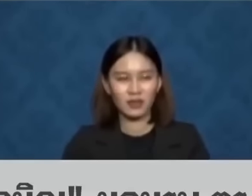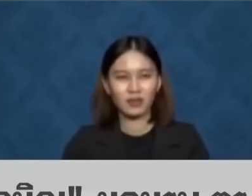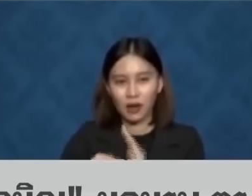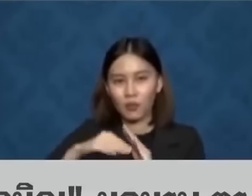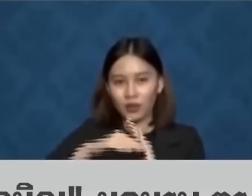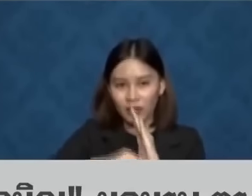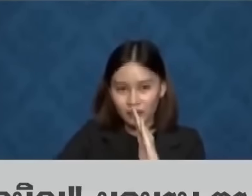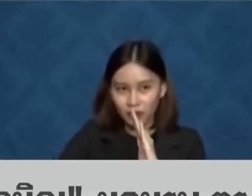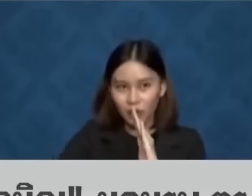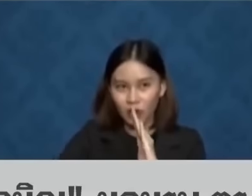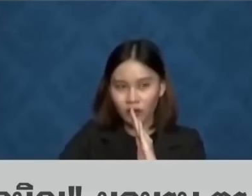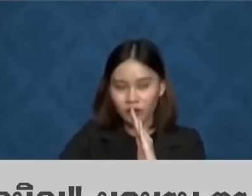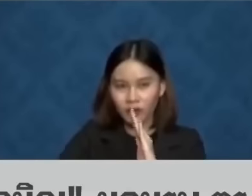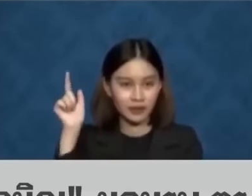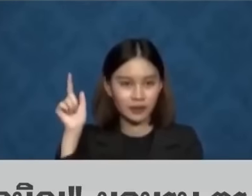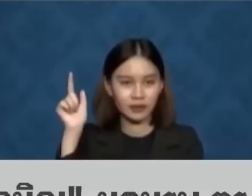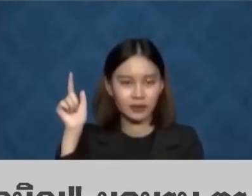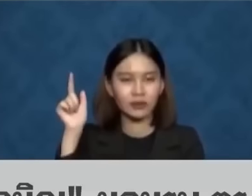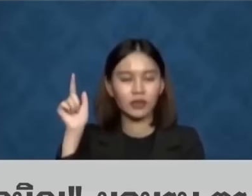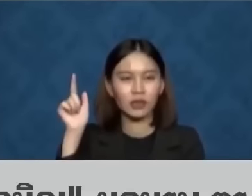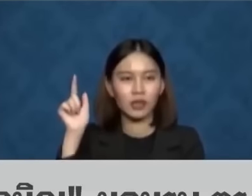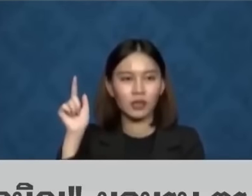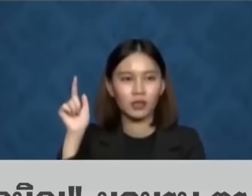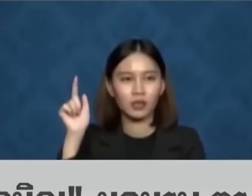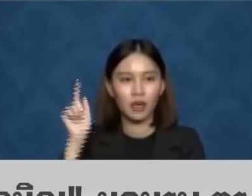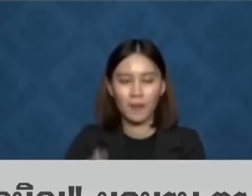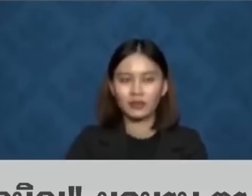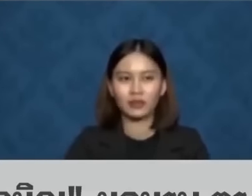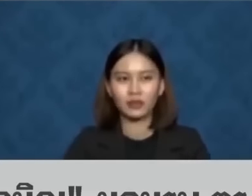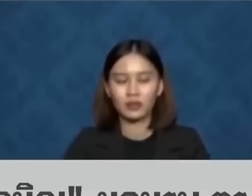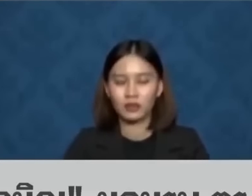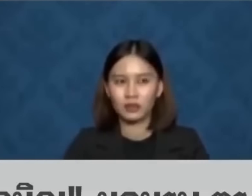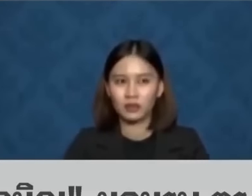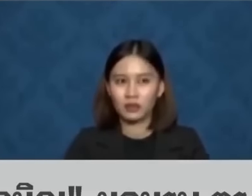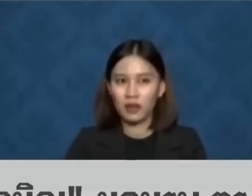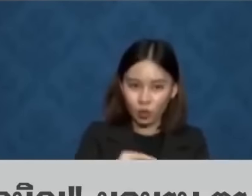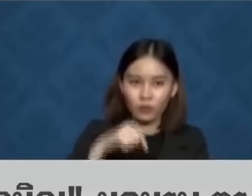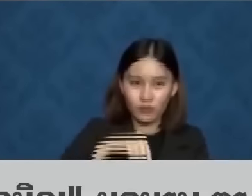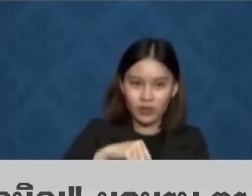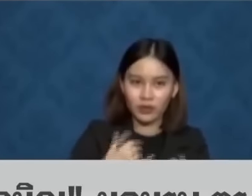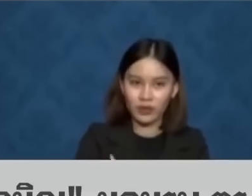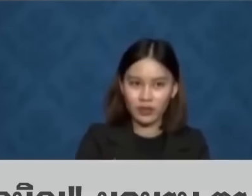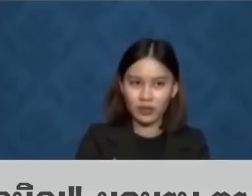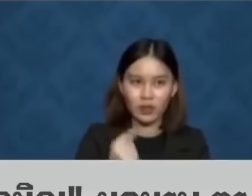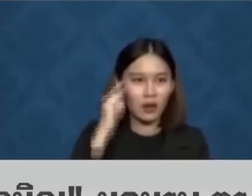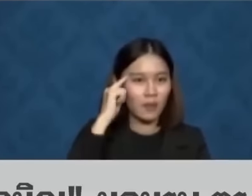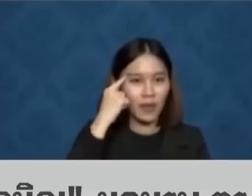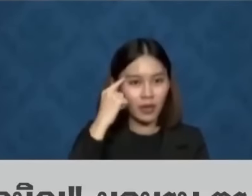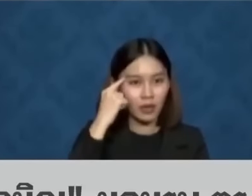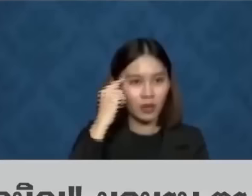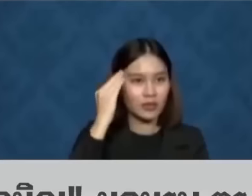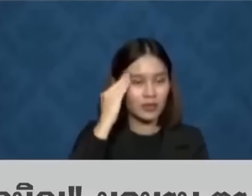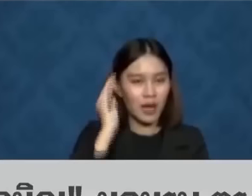การของท่านอดีตนายกทักษิณก็เป็นกระบวนการรัฐบาลนี้ไม่ได้รับรู้แต่ก็ต้